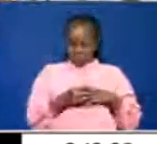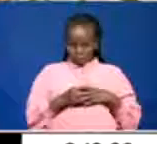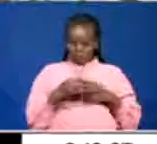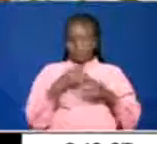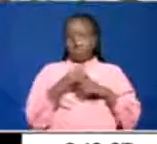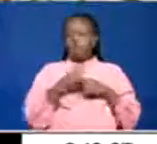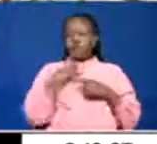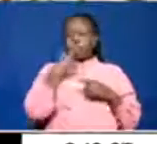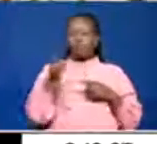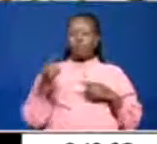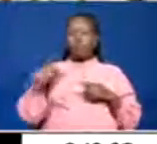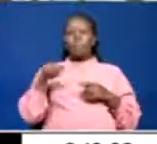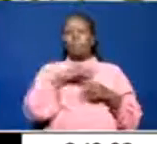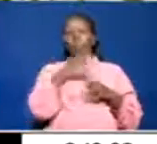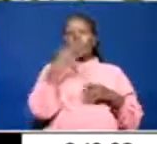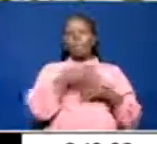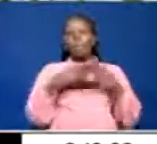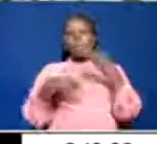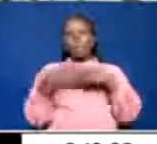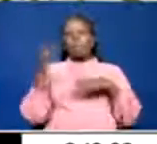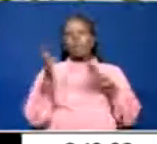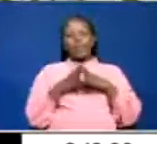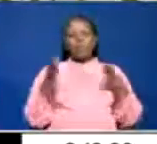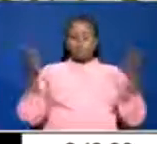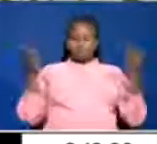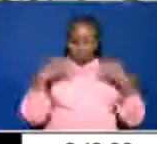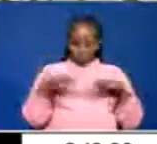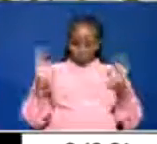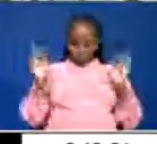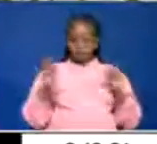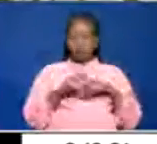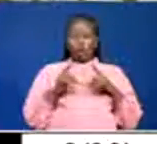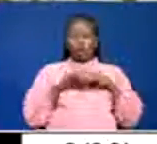tunazijenga, tunazikamilisha na zile mpya tuweze pia kuzianzisha.